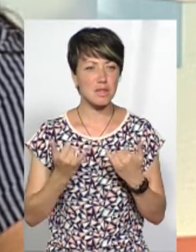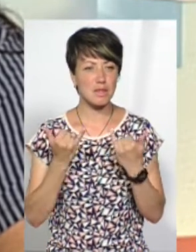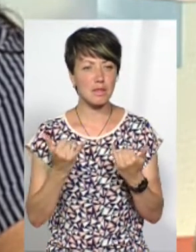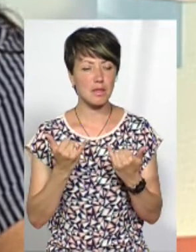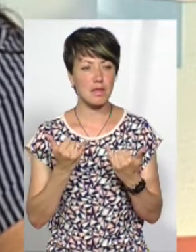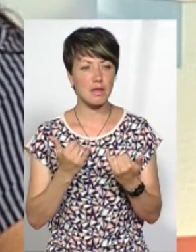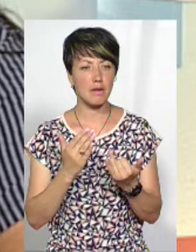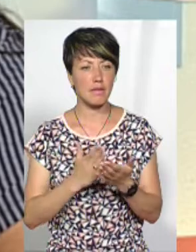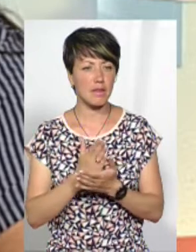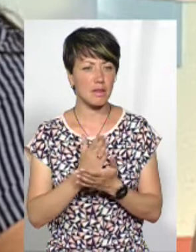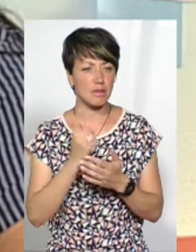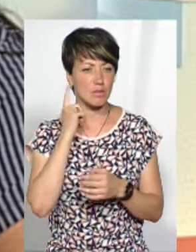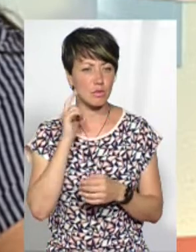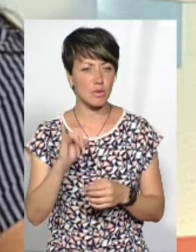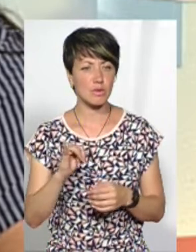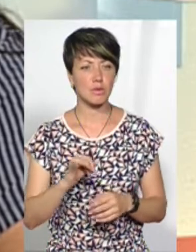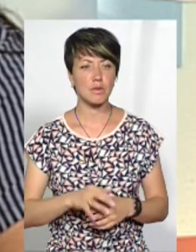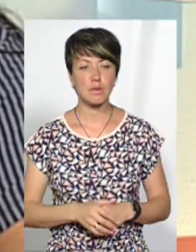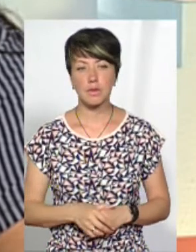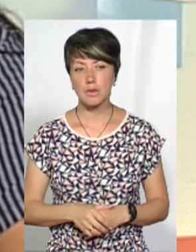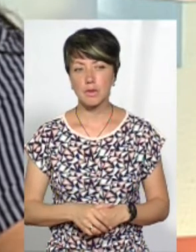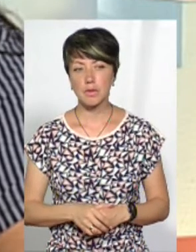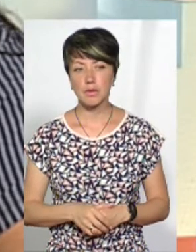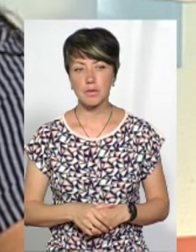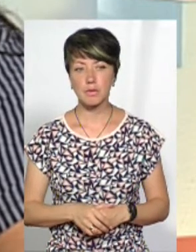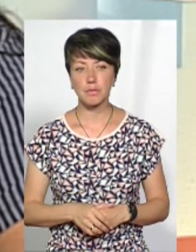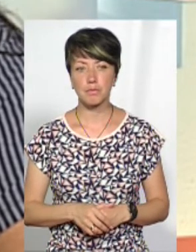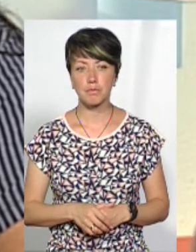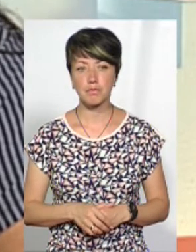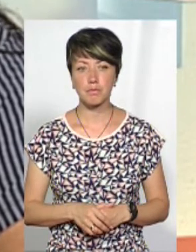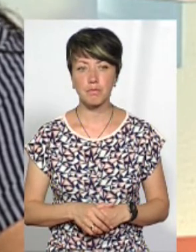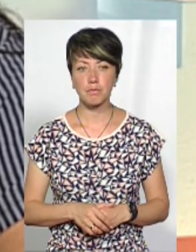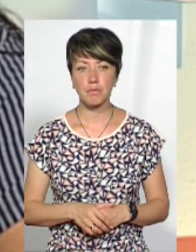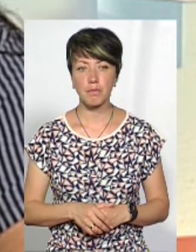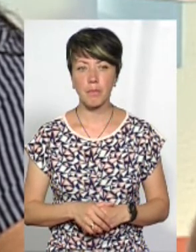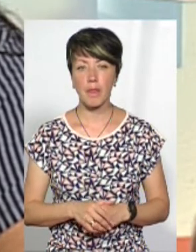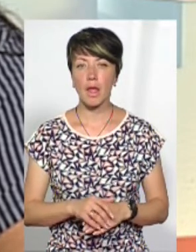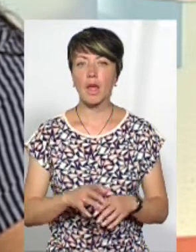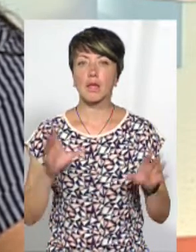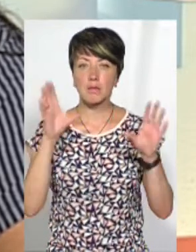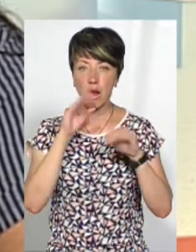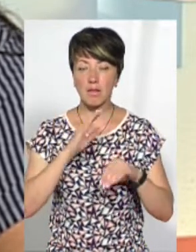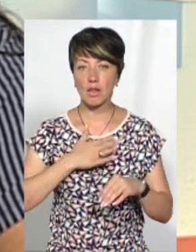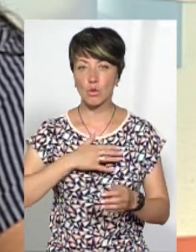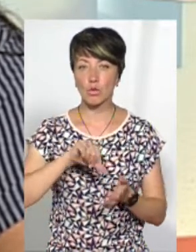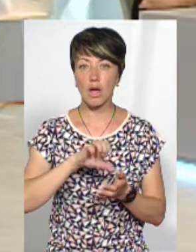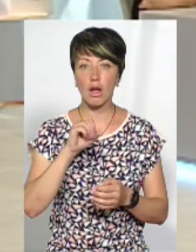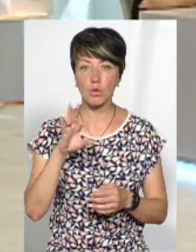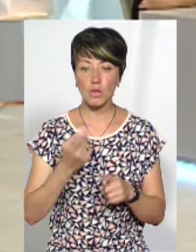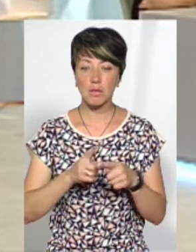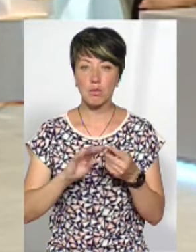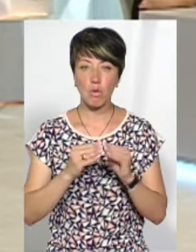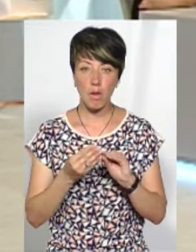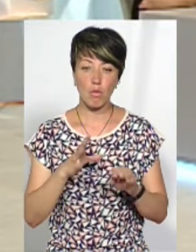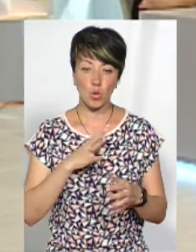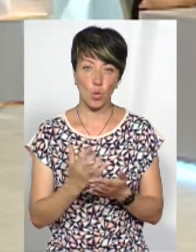допомагають, консультують, щоб наші ветерани АТО змогли справитися з першими цими викликами і потім бути успішними. Тому